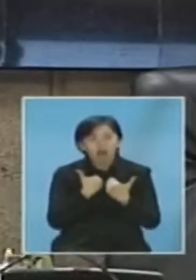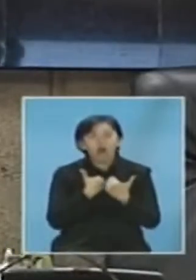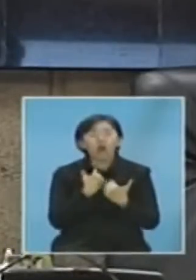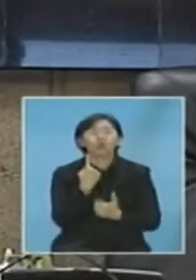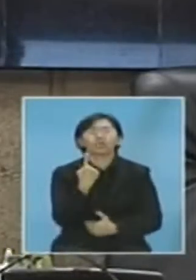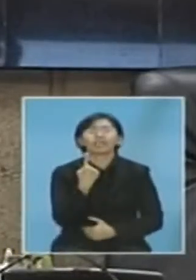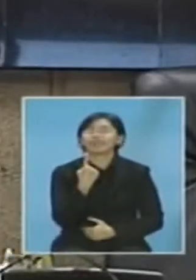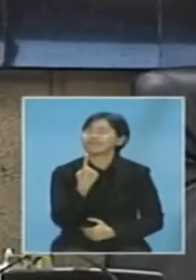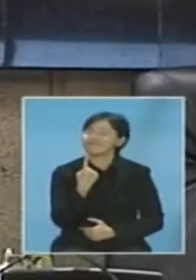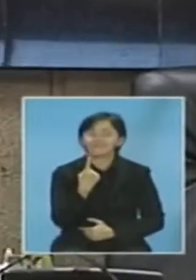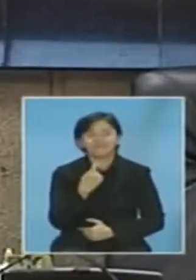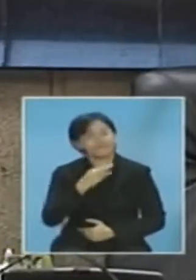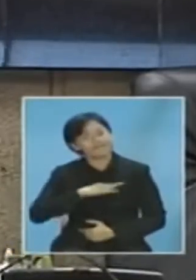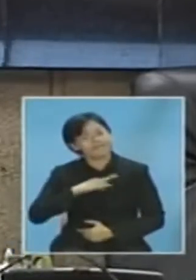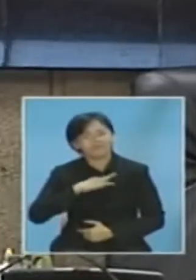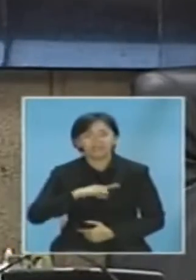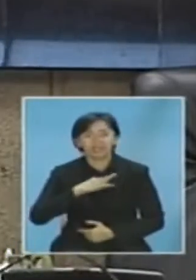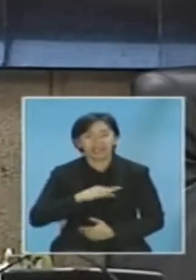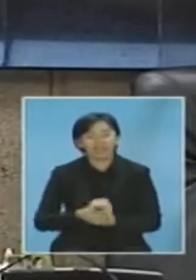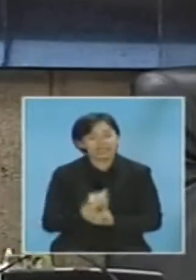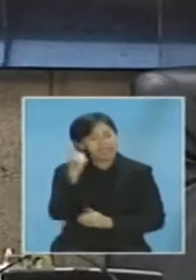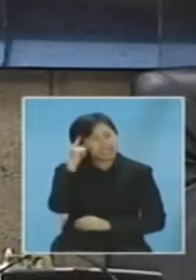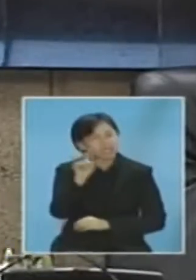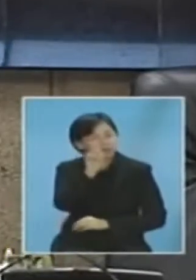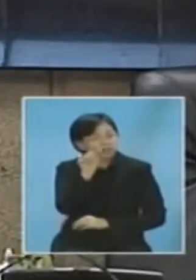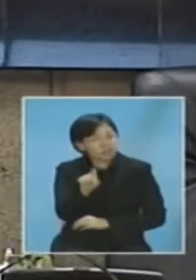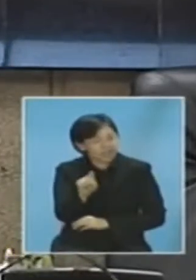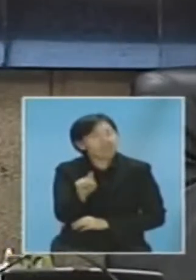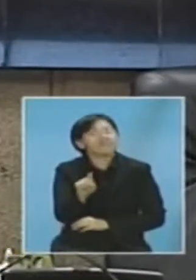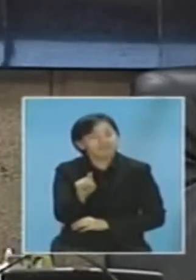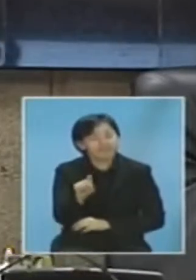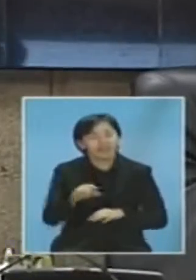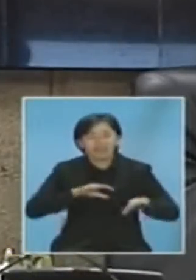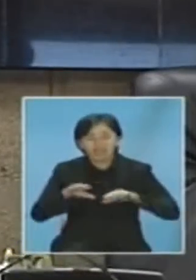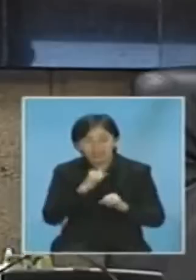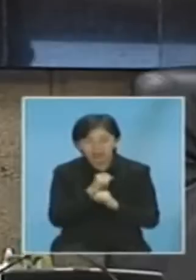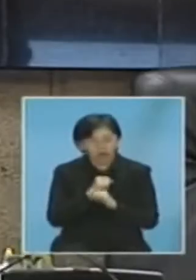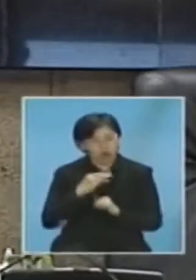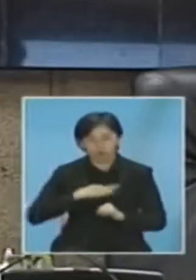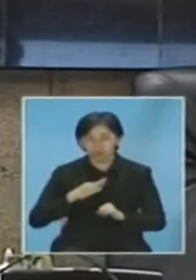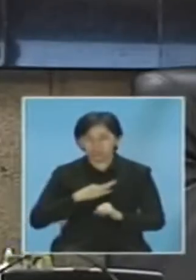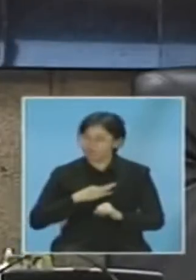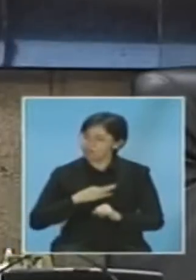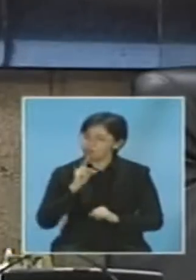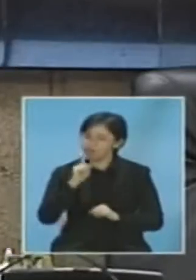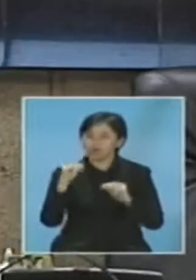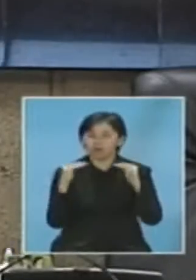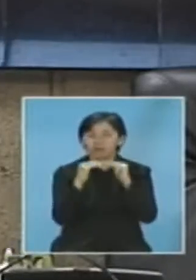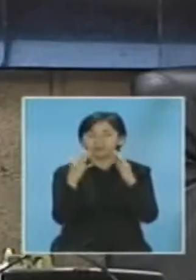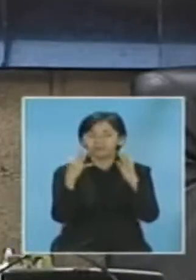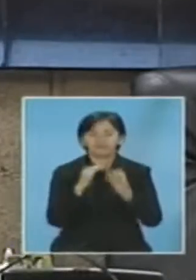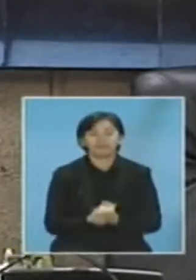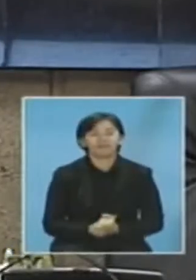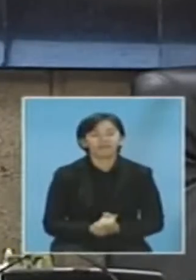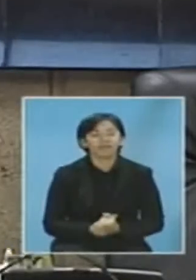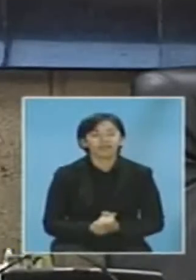สามารถกล่าวได้ว่าเป็นวาระซ่อนเร้นอยู่ภายใต้การดำเนินคดีที่ไม่เป็นธรรมต่อดิฉันเป็นวาระ